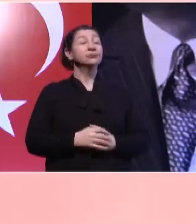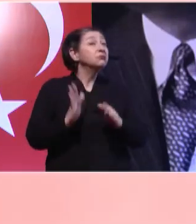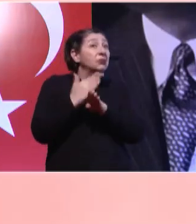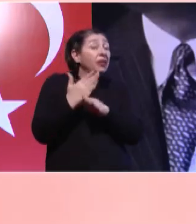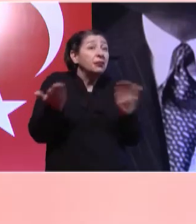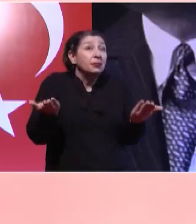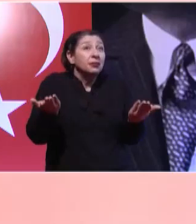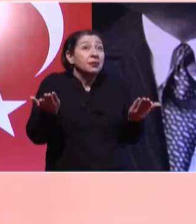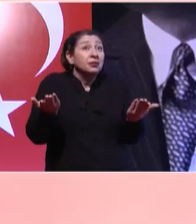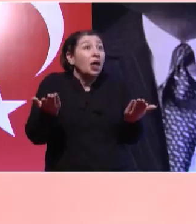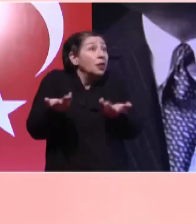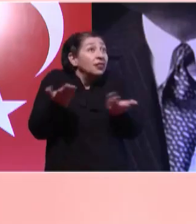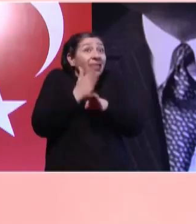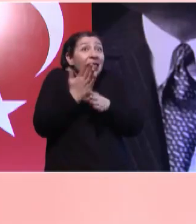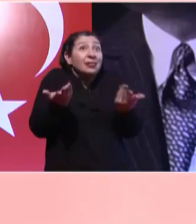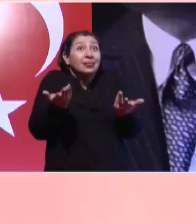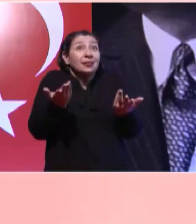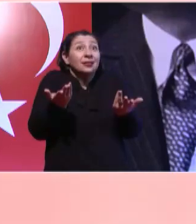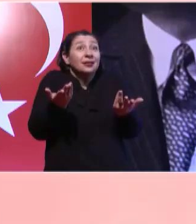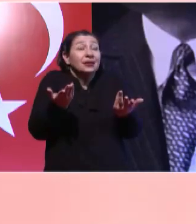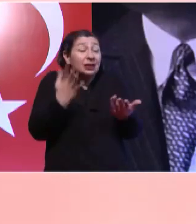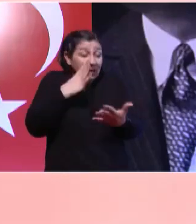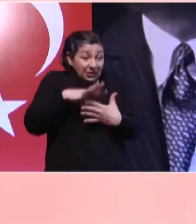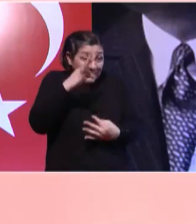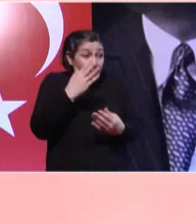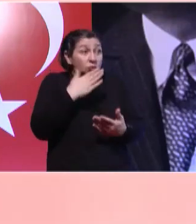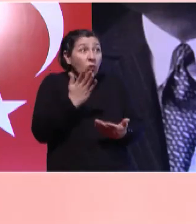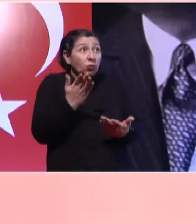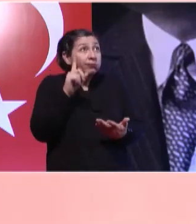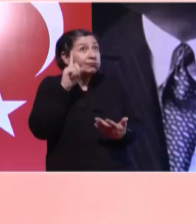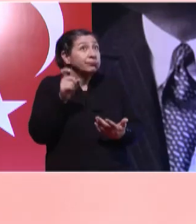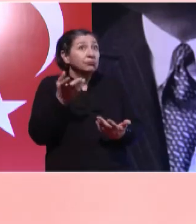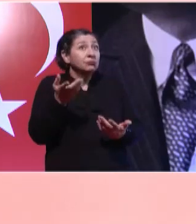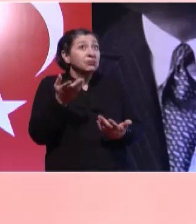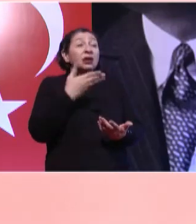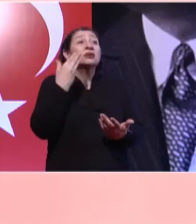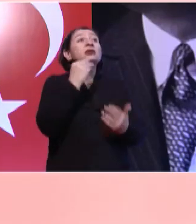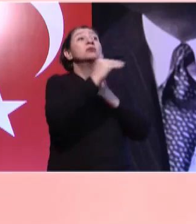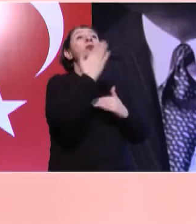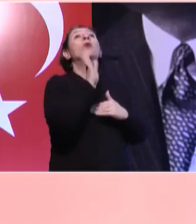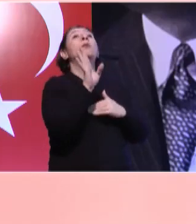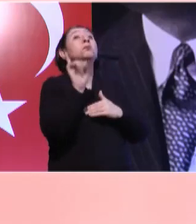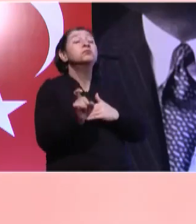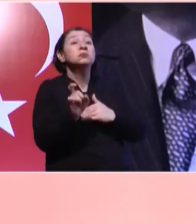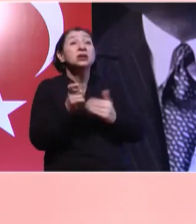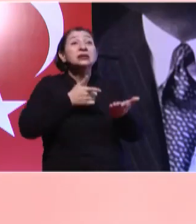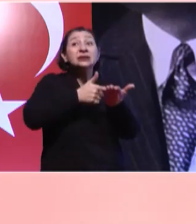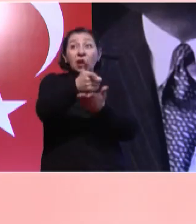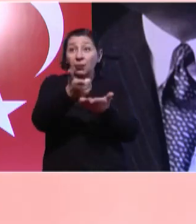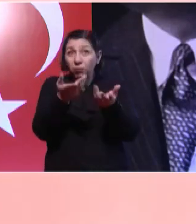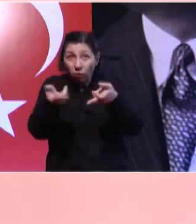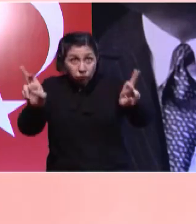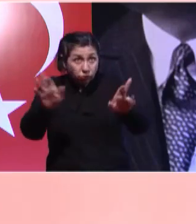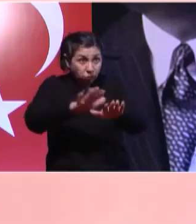Neden? Hangi gerekçeyle? İnsanımız mı yok? Gençlerimiz mi yok? Tarlalarımız mı